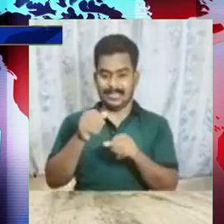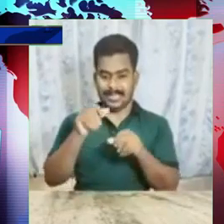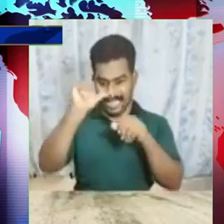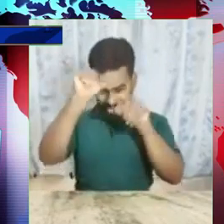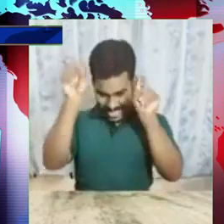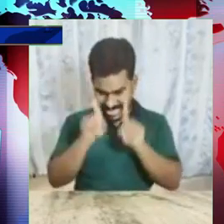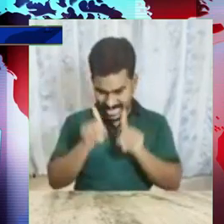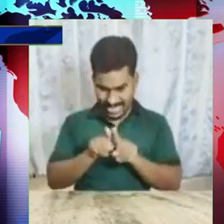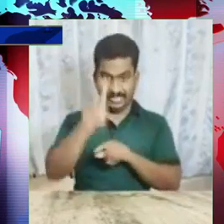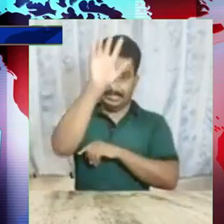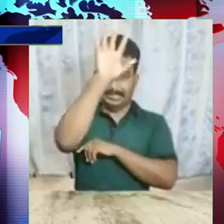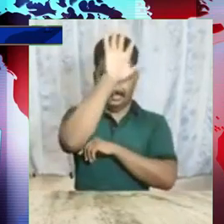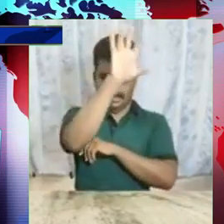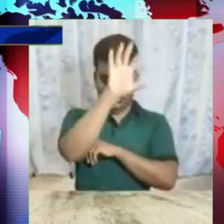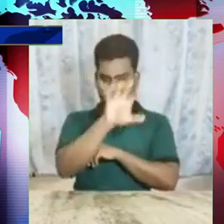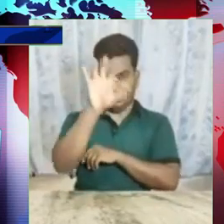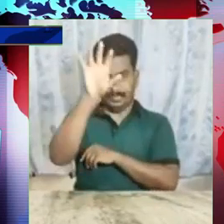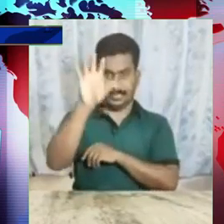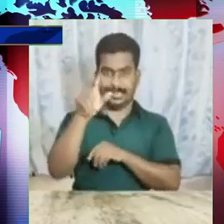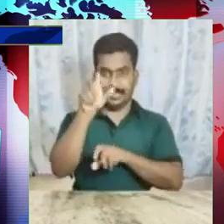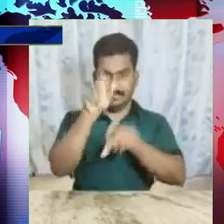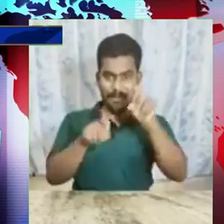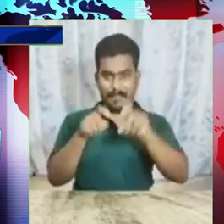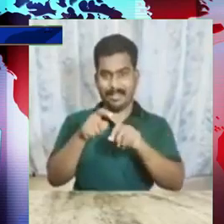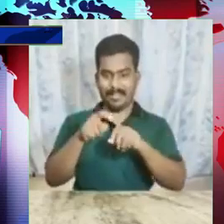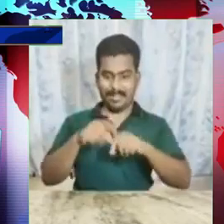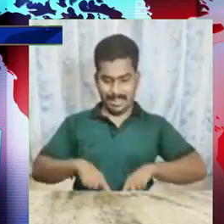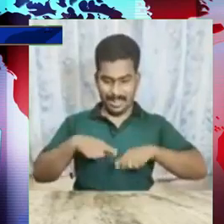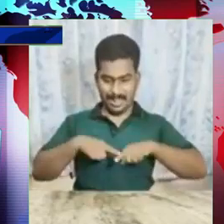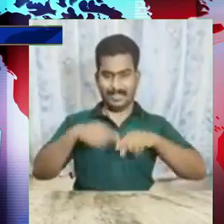ഏറ്റവും അകലെ കഴിയുന്ന വിദ്യാർത്ഥികൾ,